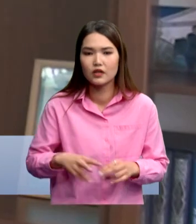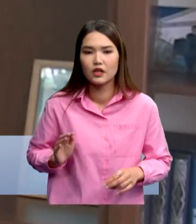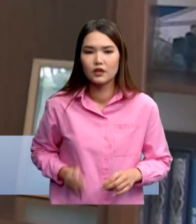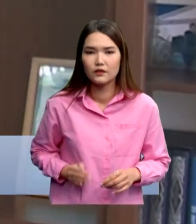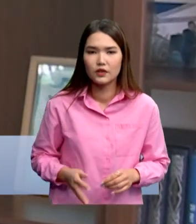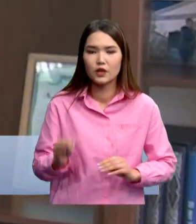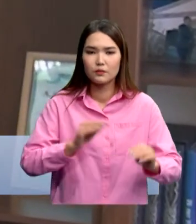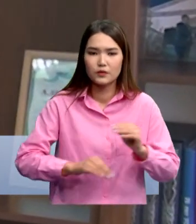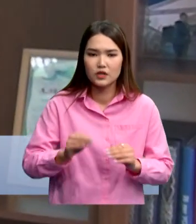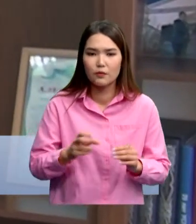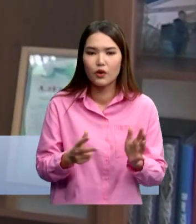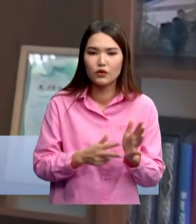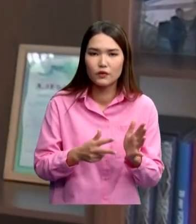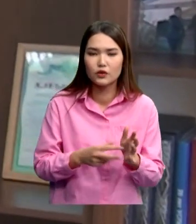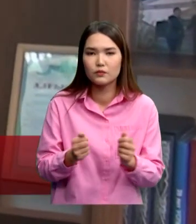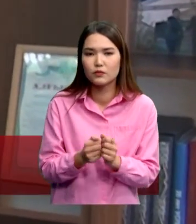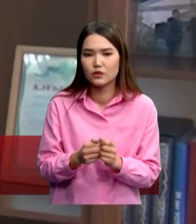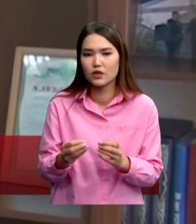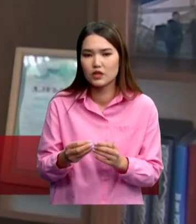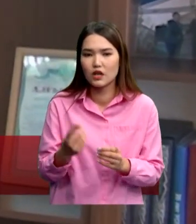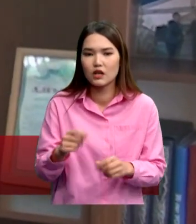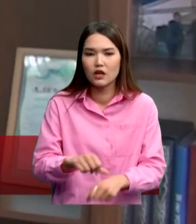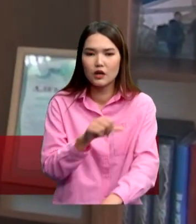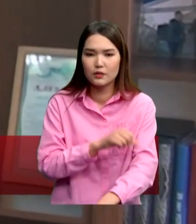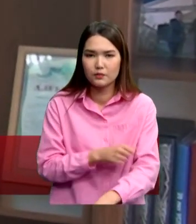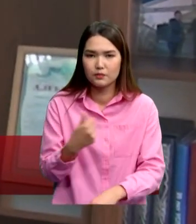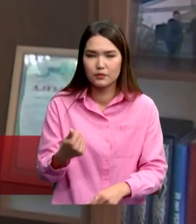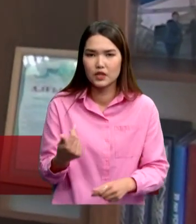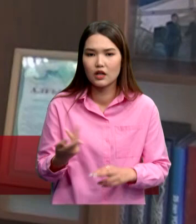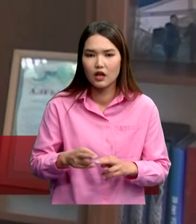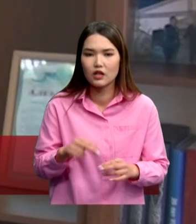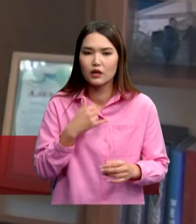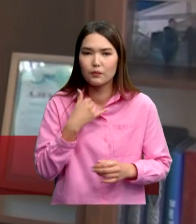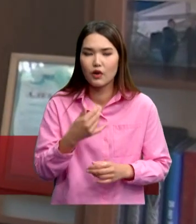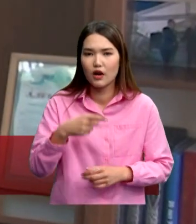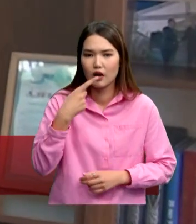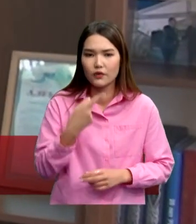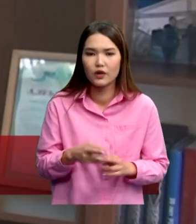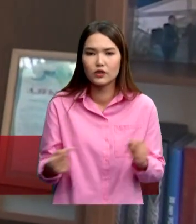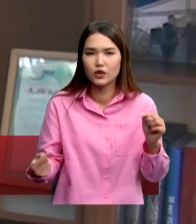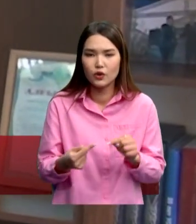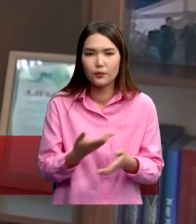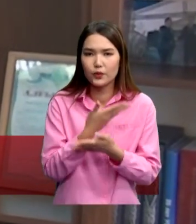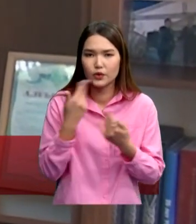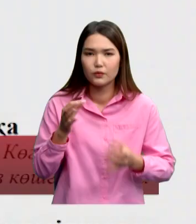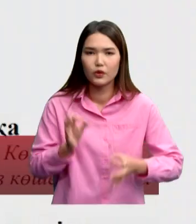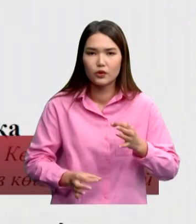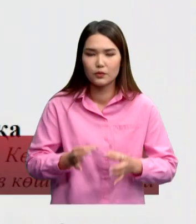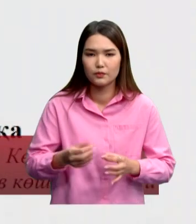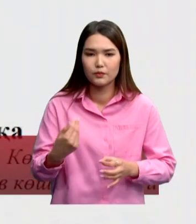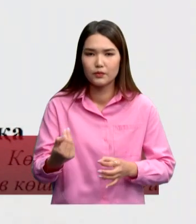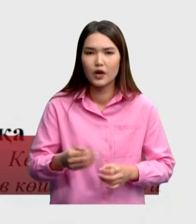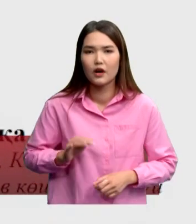зазор составляет от 80 см до 1 метра 20 см проще говоря не соблюдена нормативы по дистанции